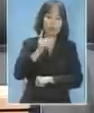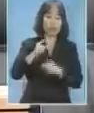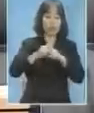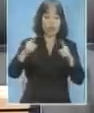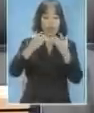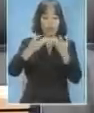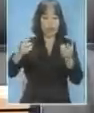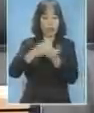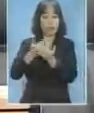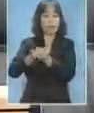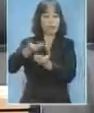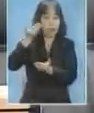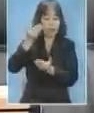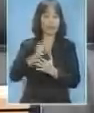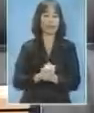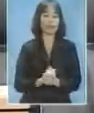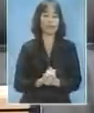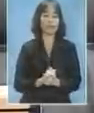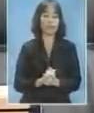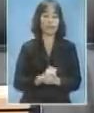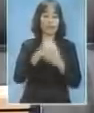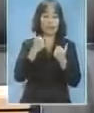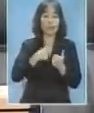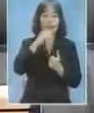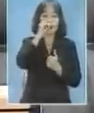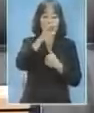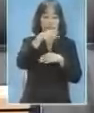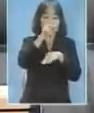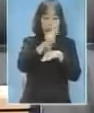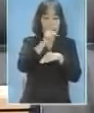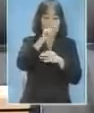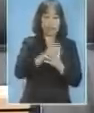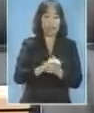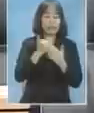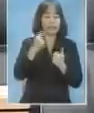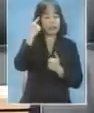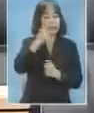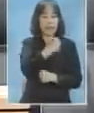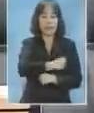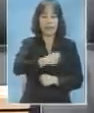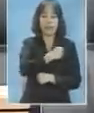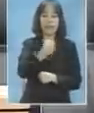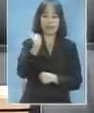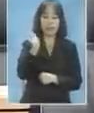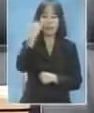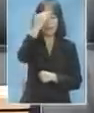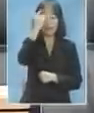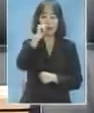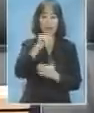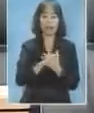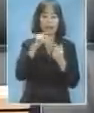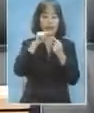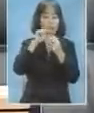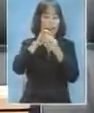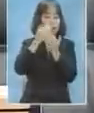ของชีพสูงชักหน้าไม่ถึงหลังผมกำลังบอกท่านประธานว่ามันน่าผิดหวังอยู่นะครับเมื่อเราไม่เห็น